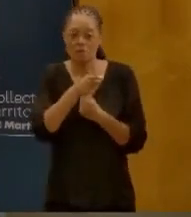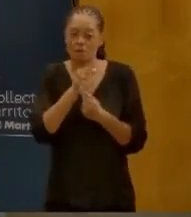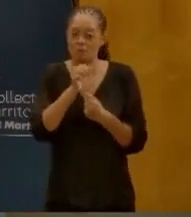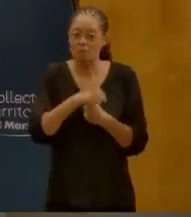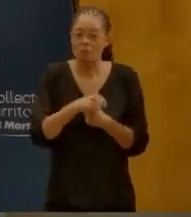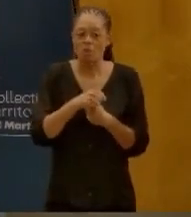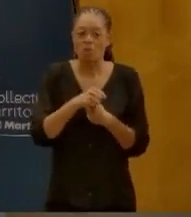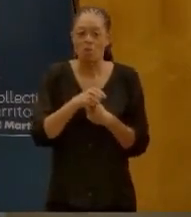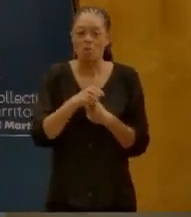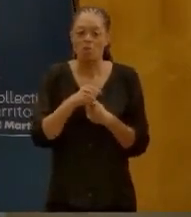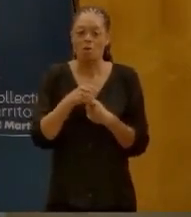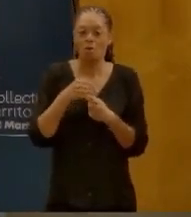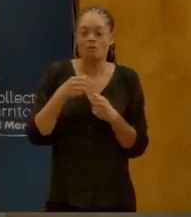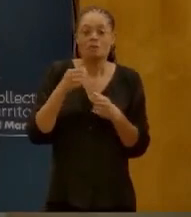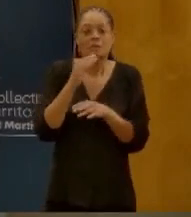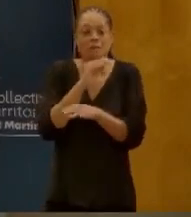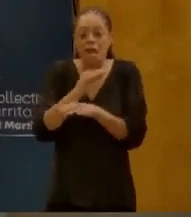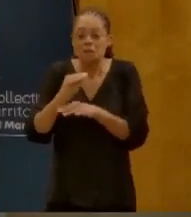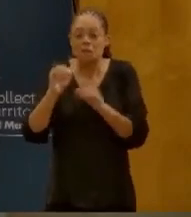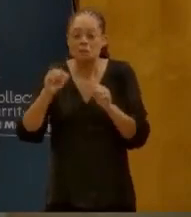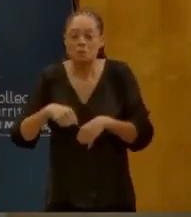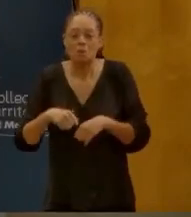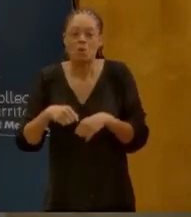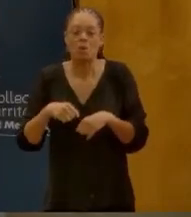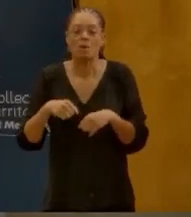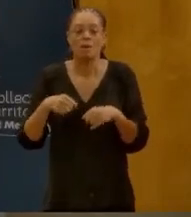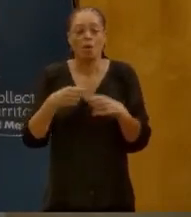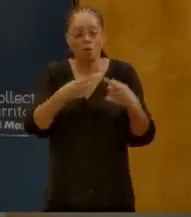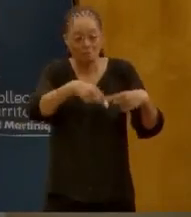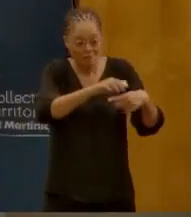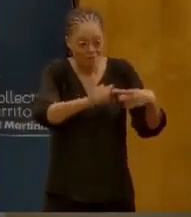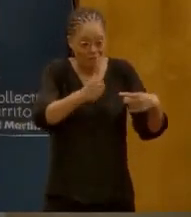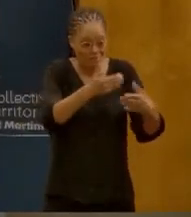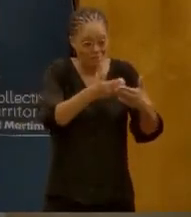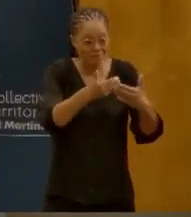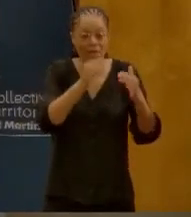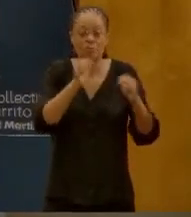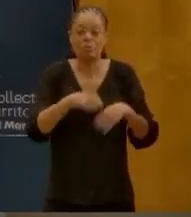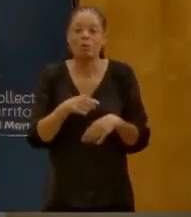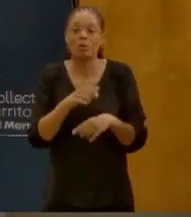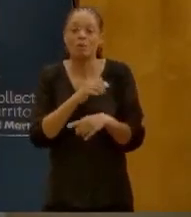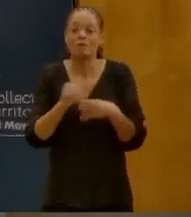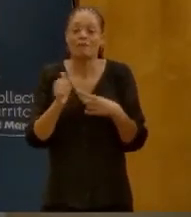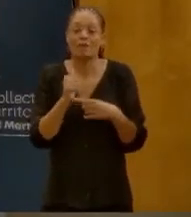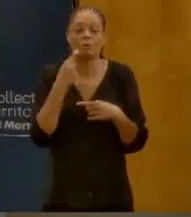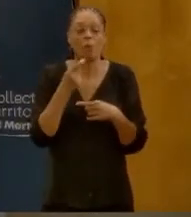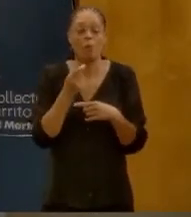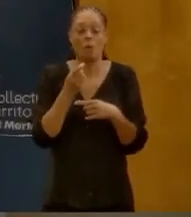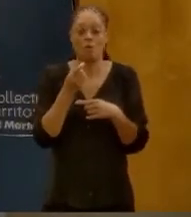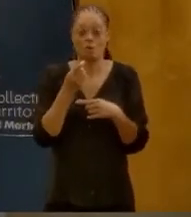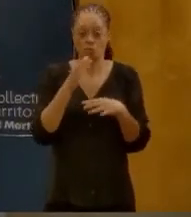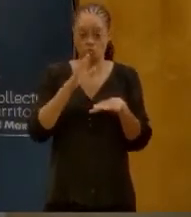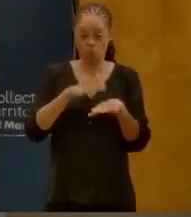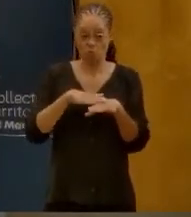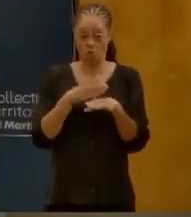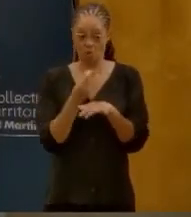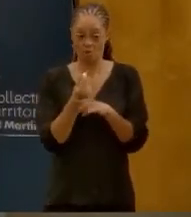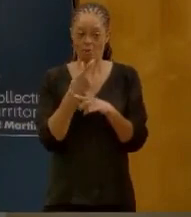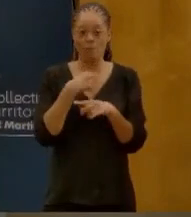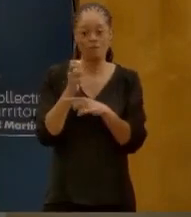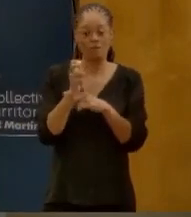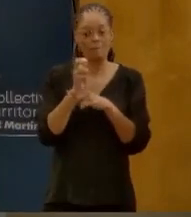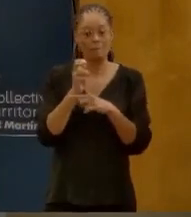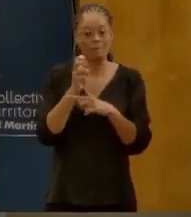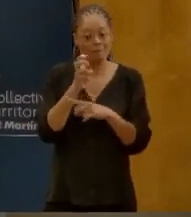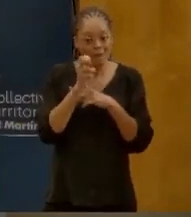en garantie, ça veut dire une hypothèque, je ne dis pas que le comité va le faire, mais une hypothèque peut être donnée sur le bien qui est donné en